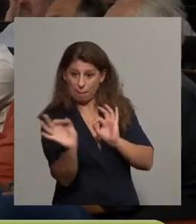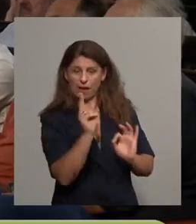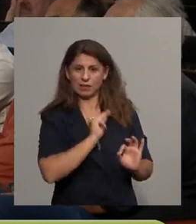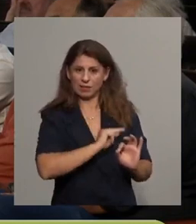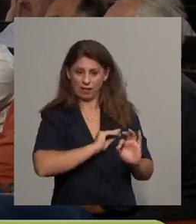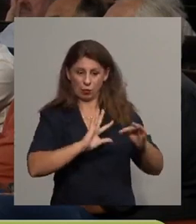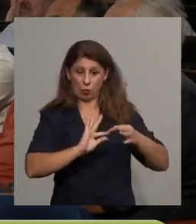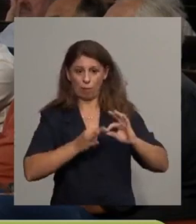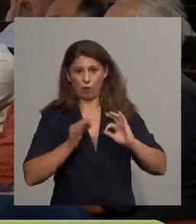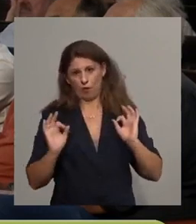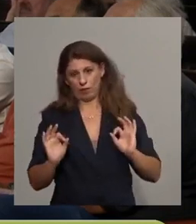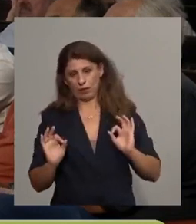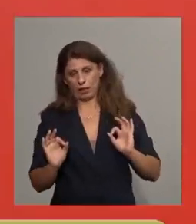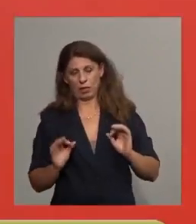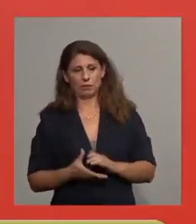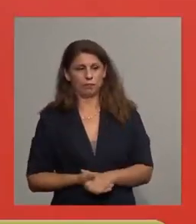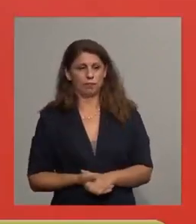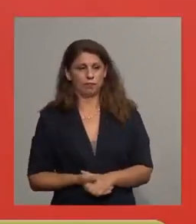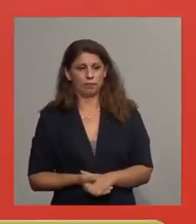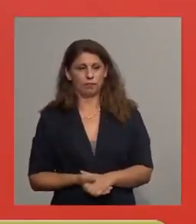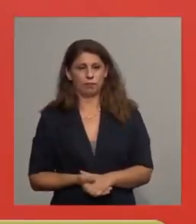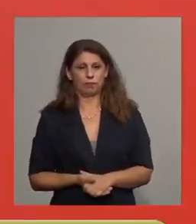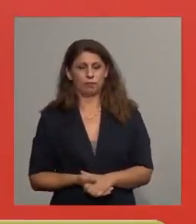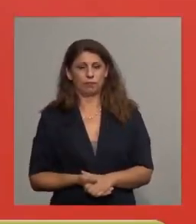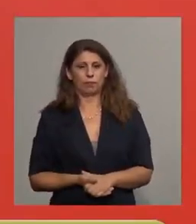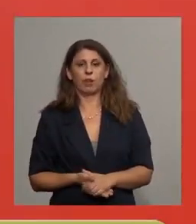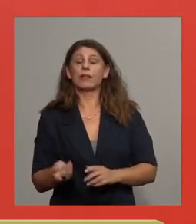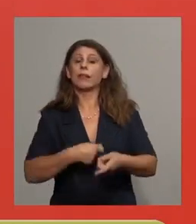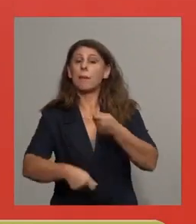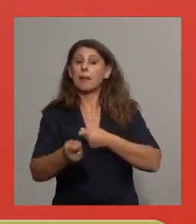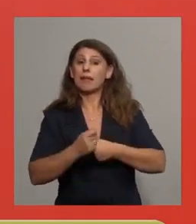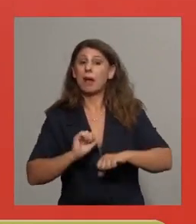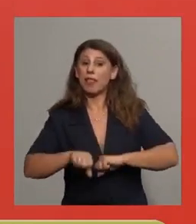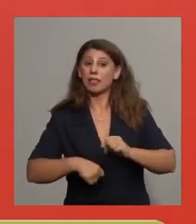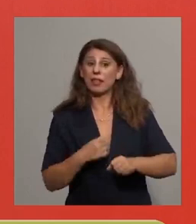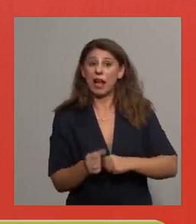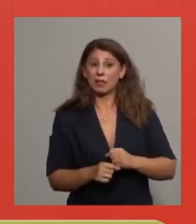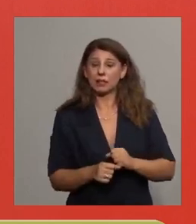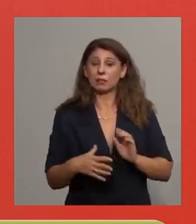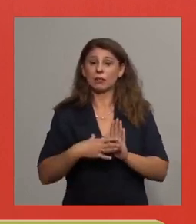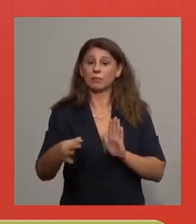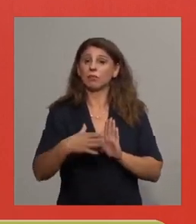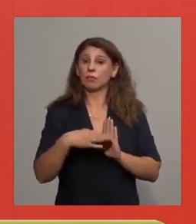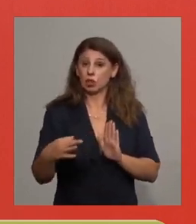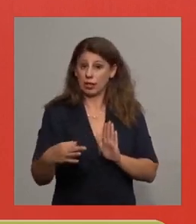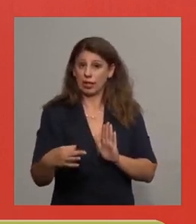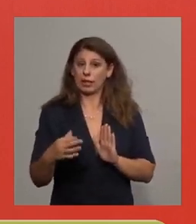των ομίλων, την ένταση της επιχειρηματικής δράσης, με την υποστελέχωση και